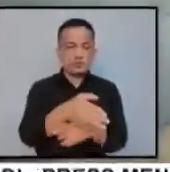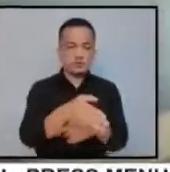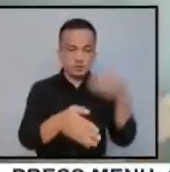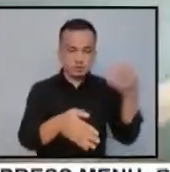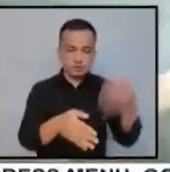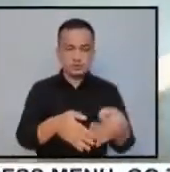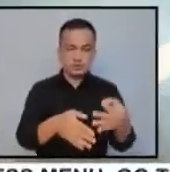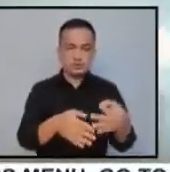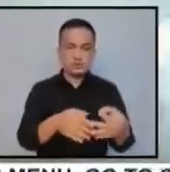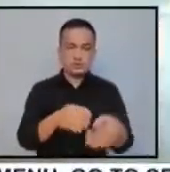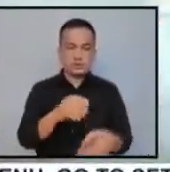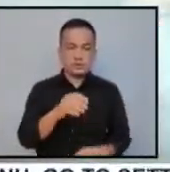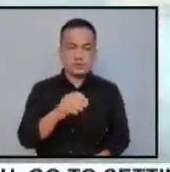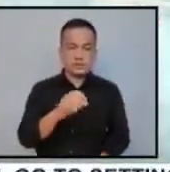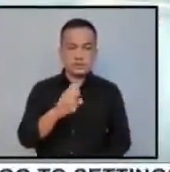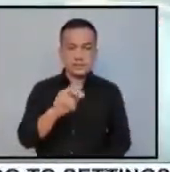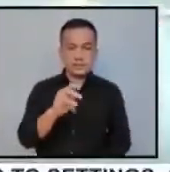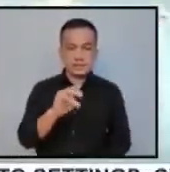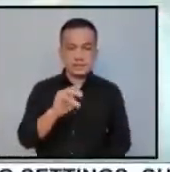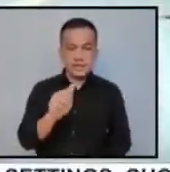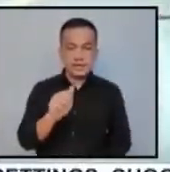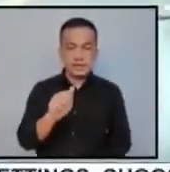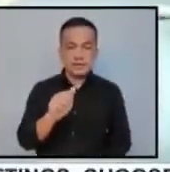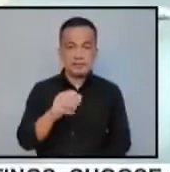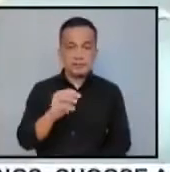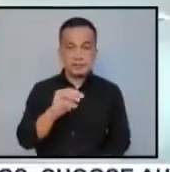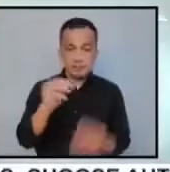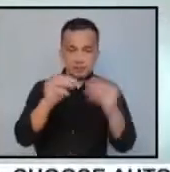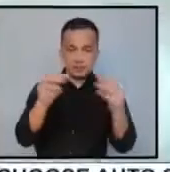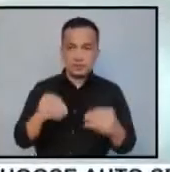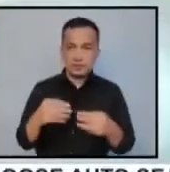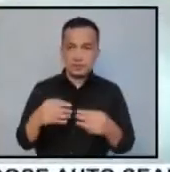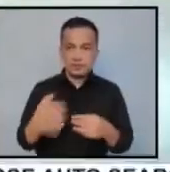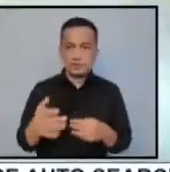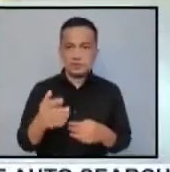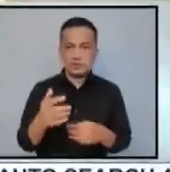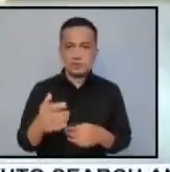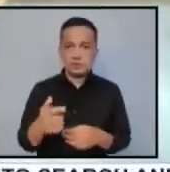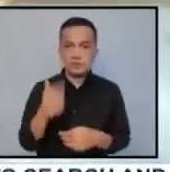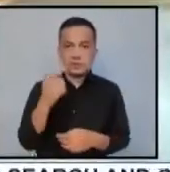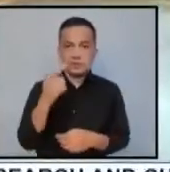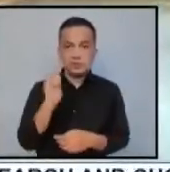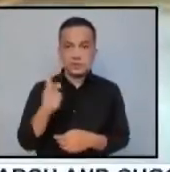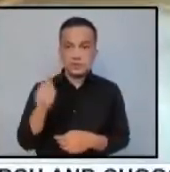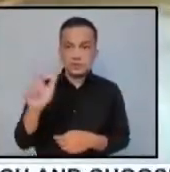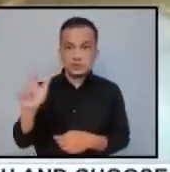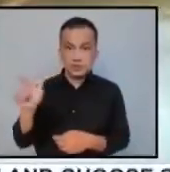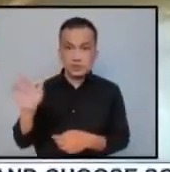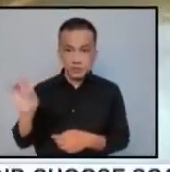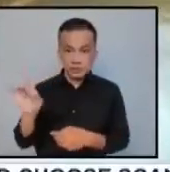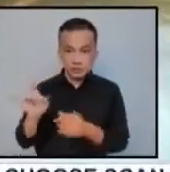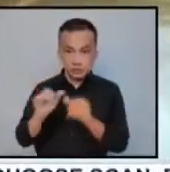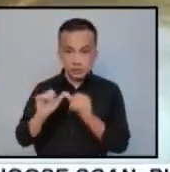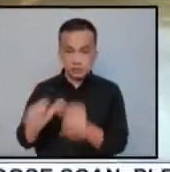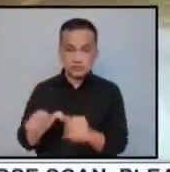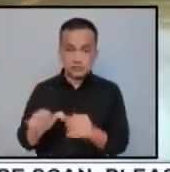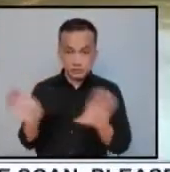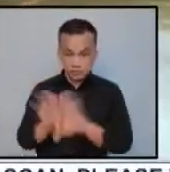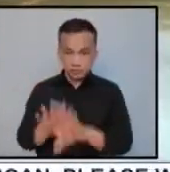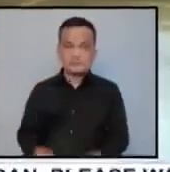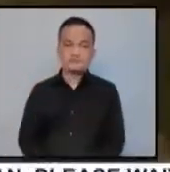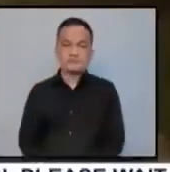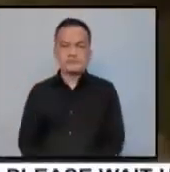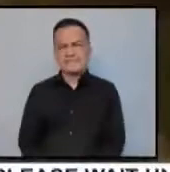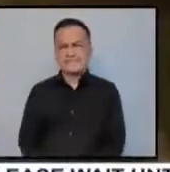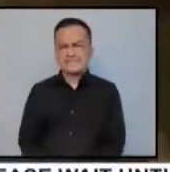Estancia Mall. Tatagal ito hanggang 2028. Kaya naman ang ilang mga driver ng pampasahirong jeep ay umaaray na di